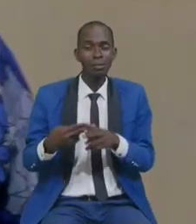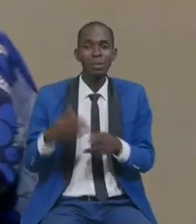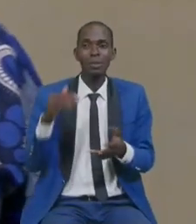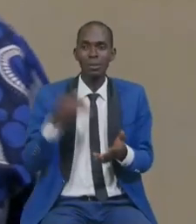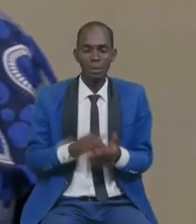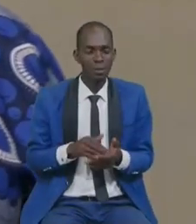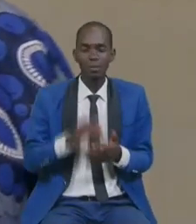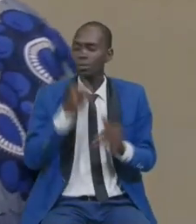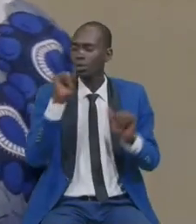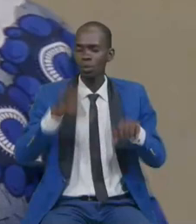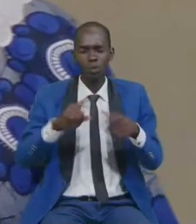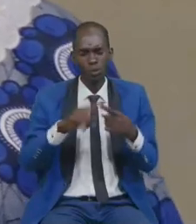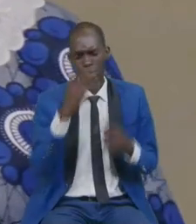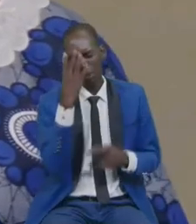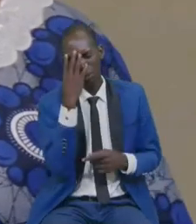je n'ai pas pu dormir.